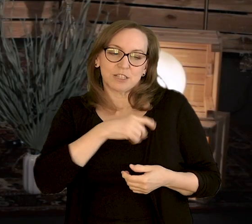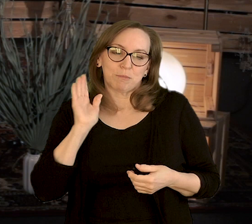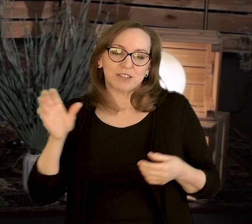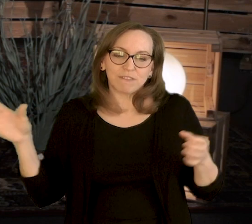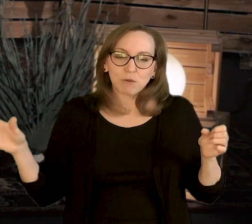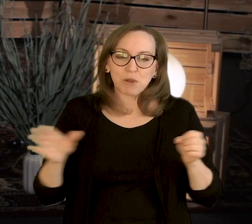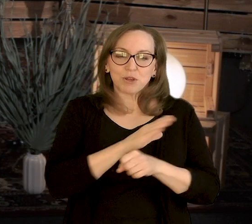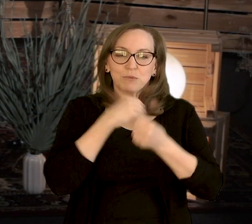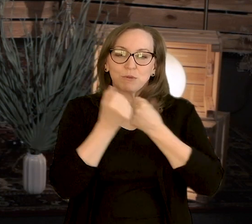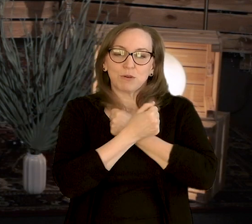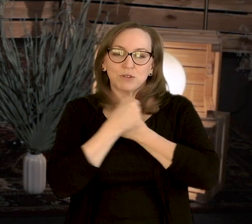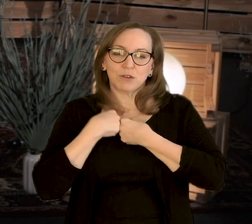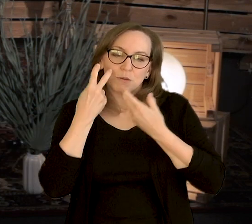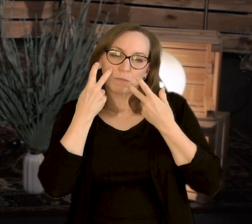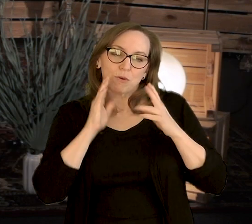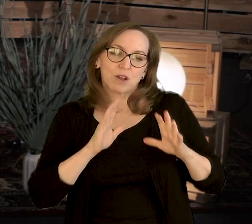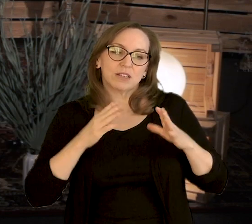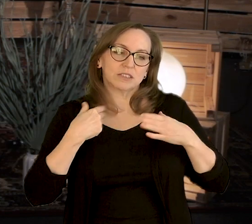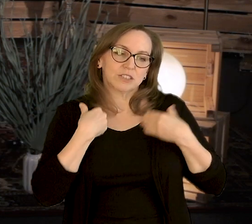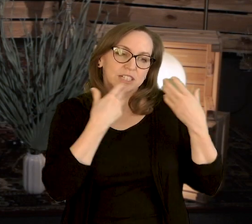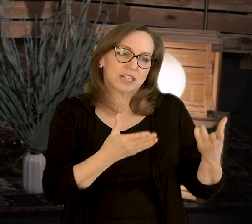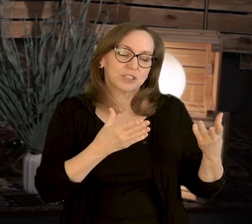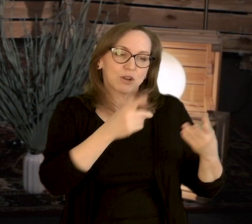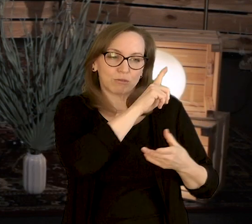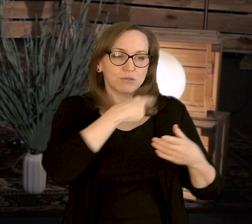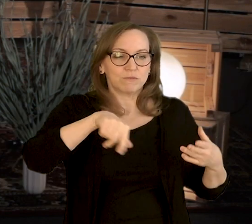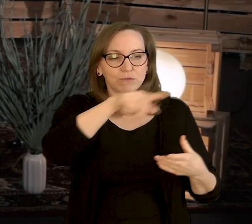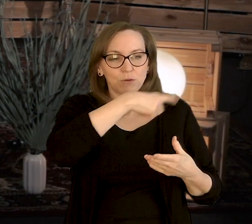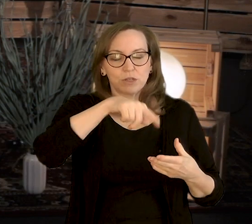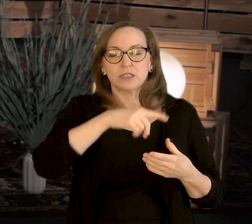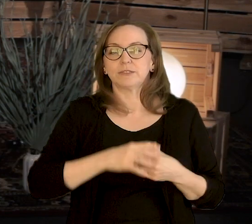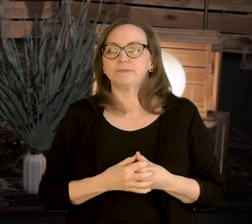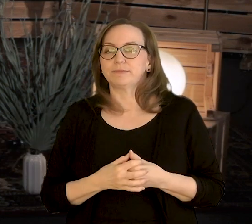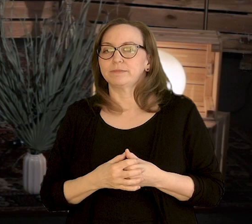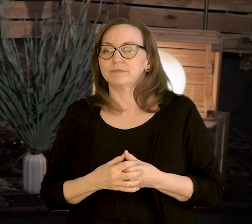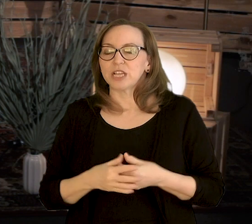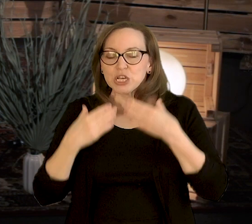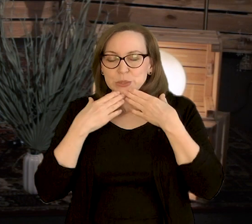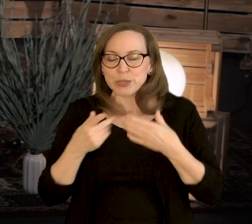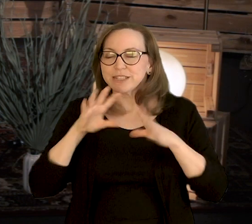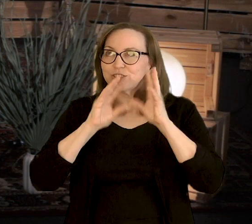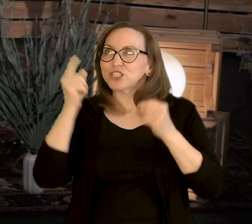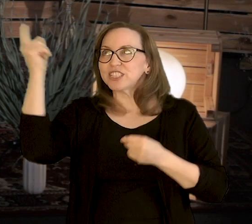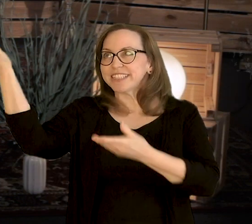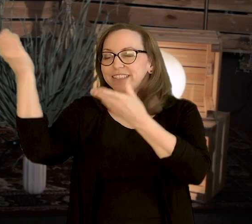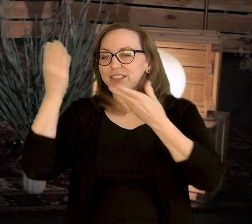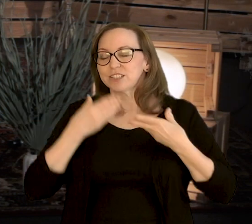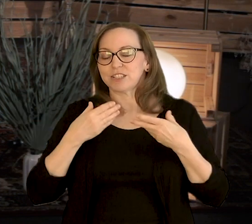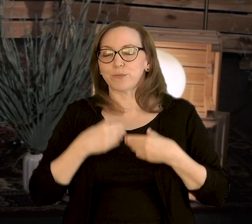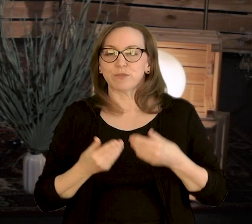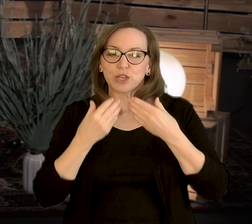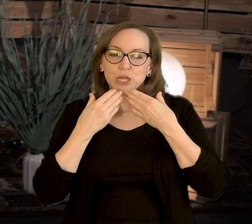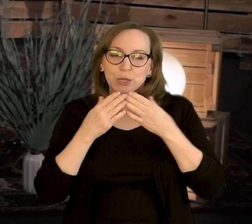swojego otoczenia. Dziękujemy Ci, Panie, za wszystko, co nam dajesz. Prosimy Ciebie o